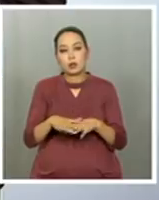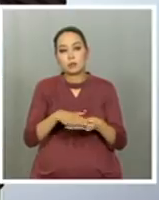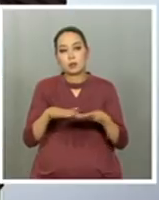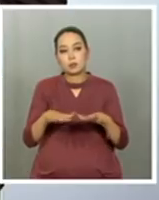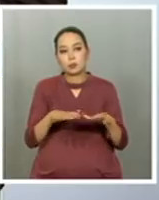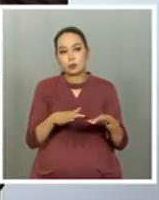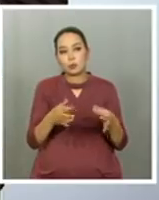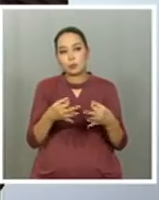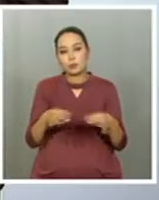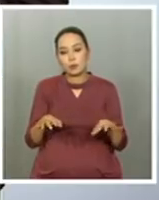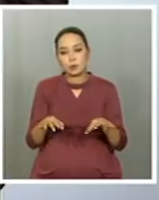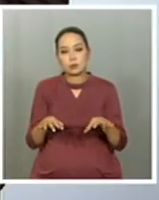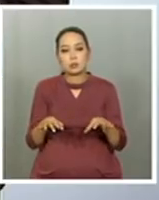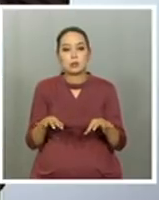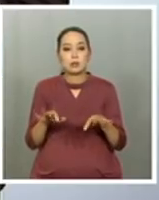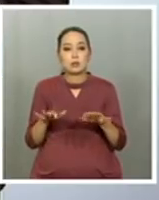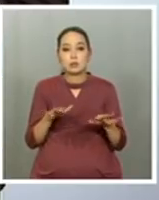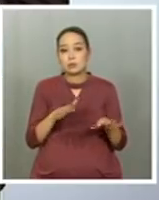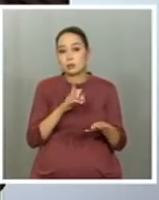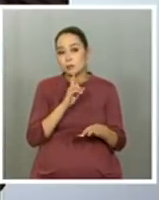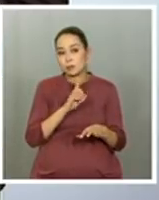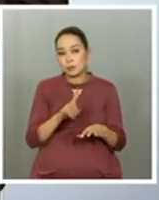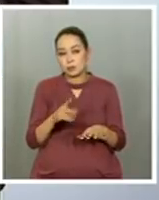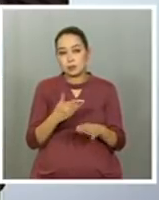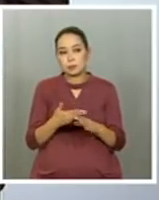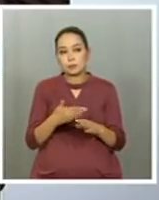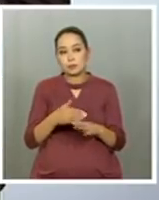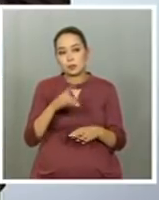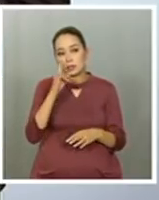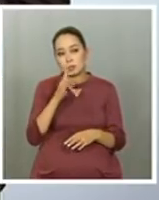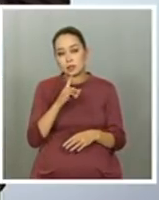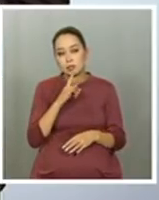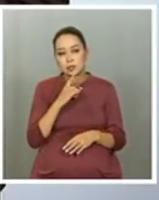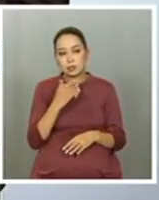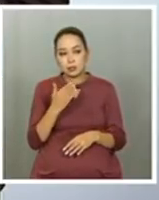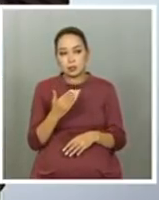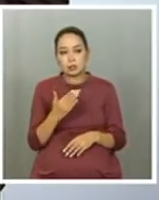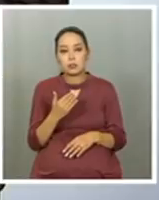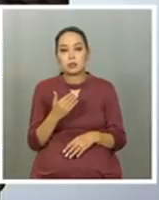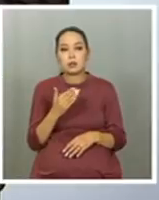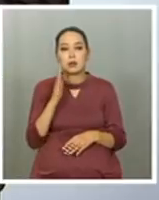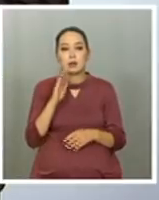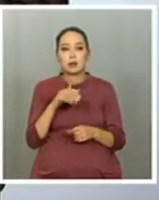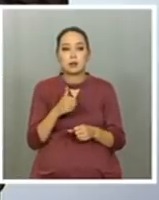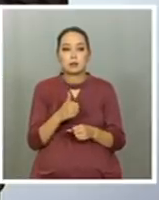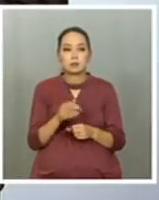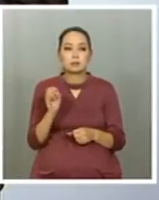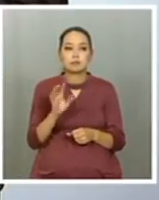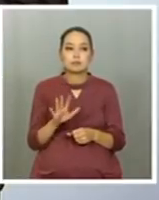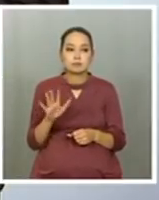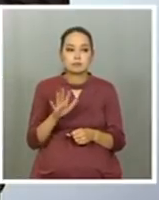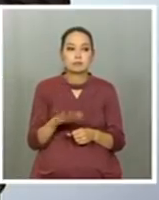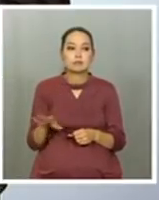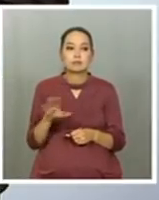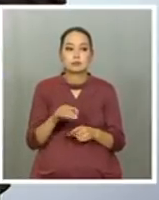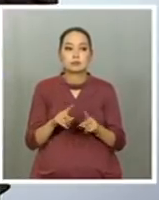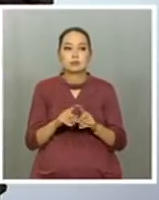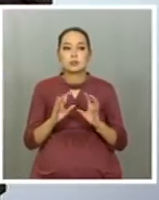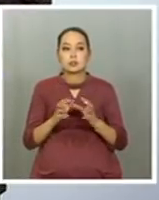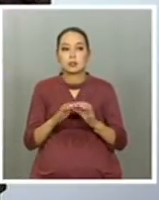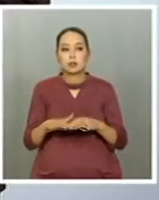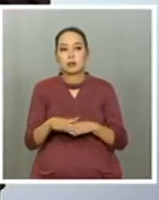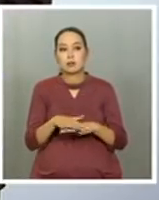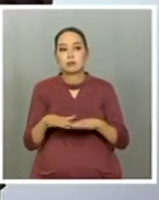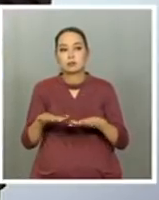бос кеңістік болмайды. Мысалы, Қазақстанның әкімшілік бөлінісі немесе физикалық, географиялық аудандастыру түрлерін айтуға болады.